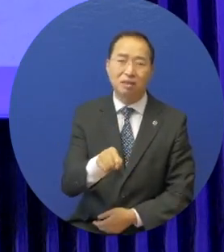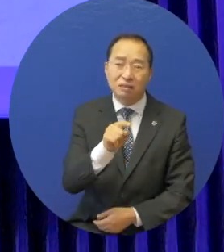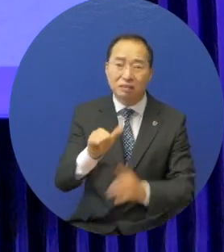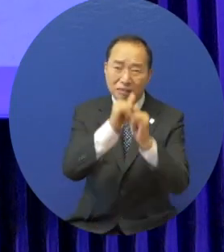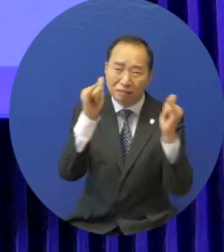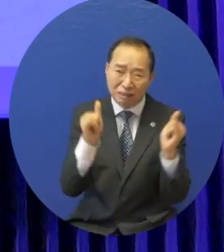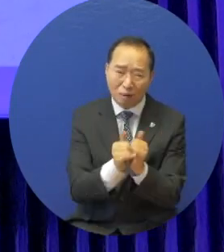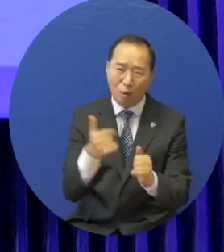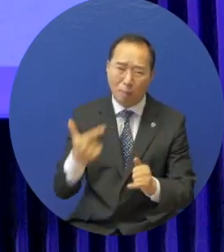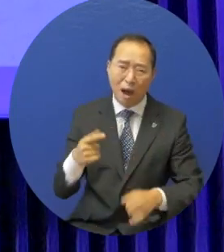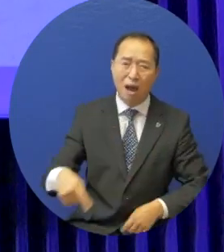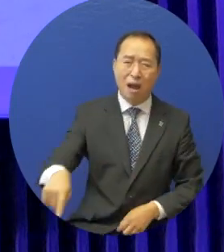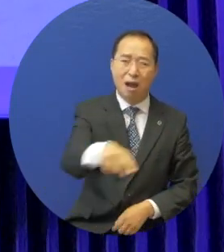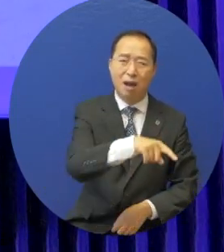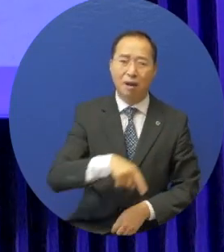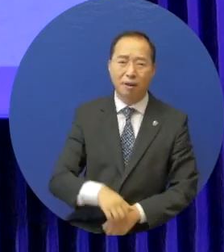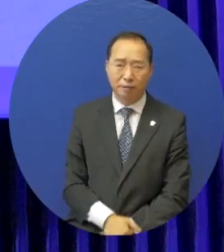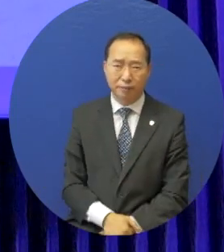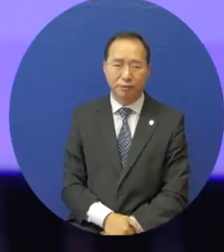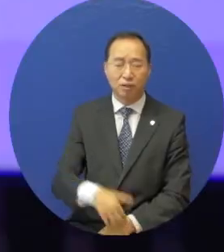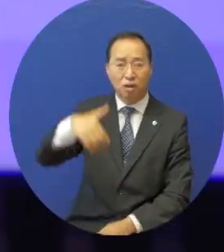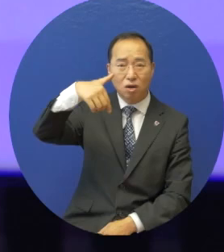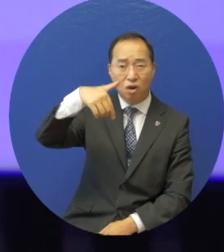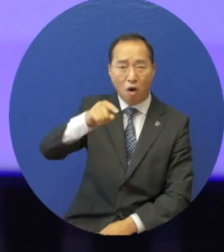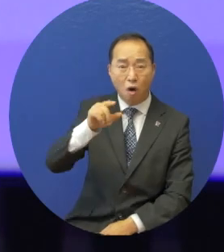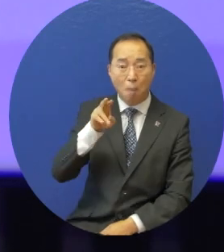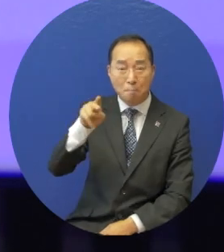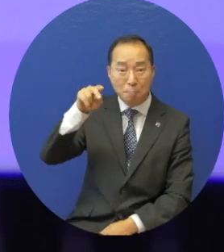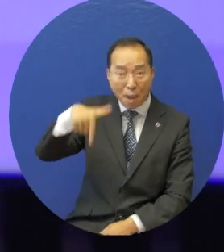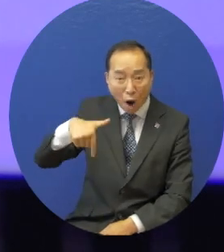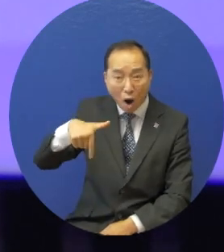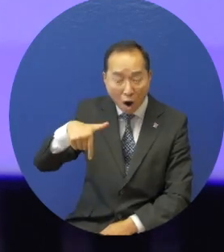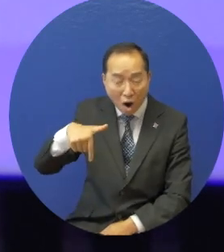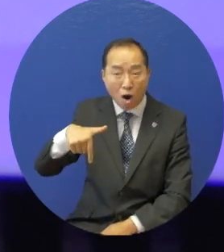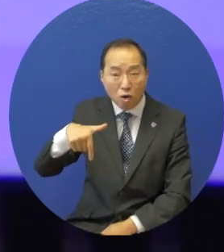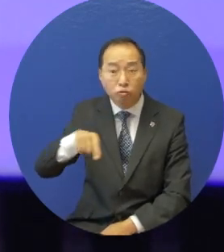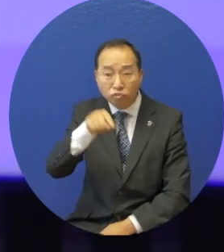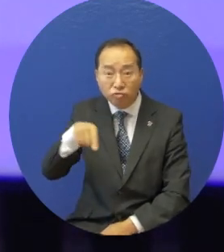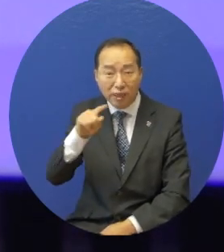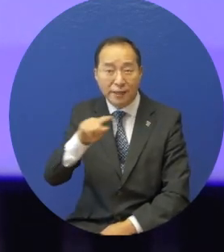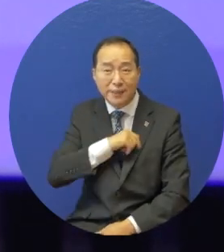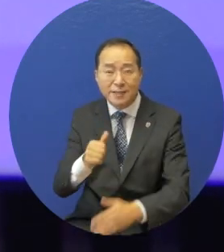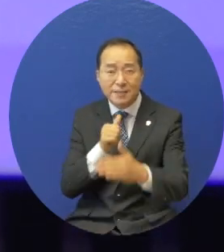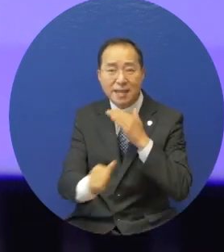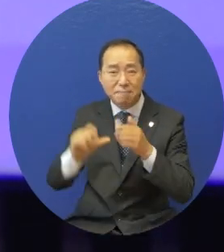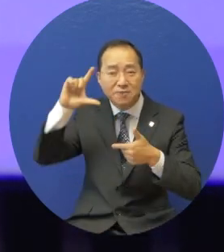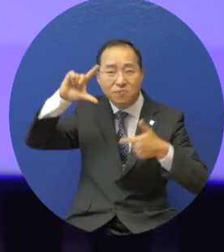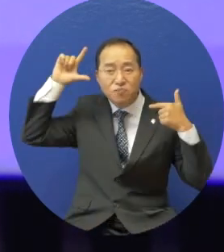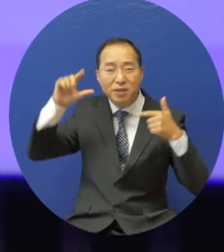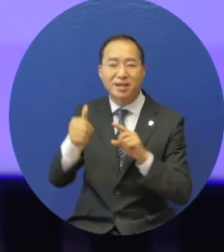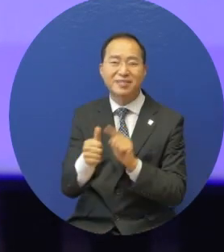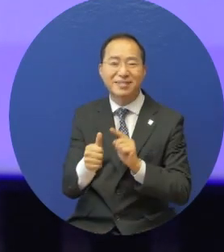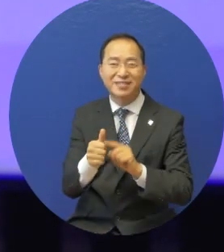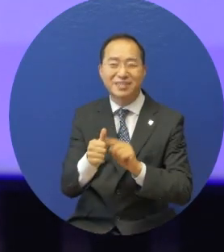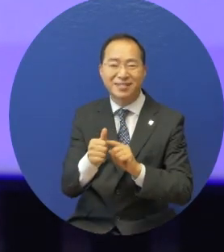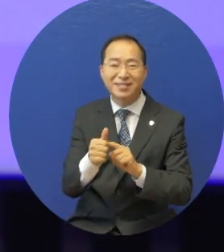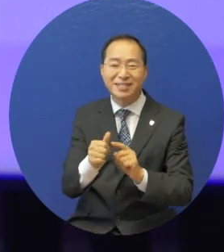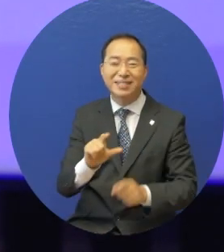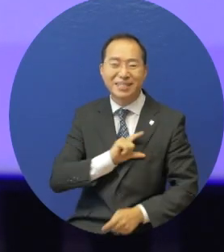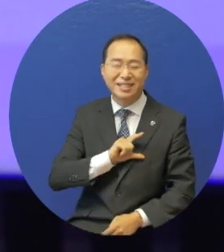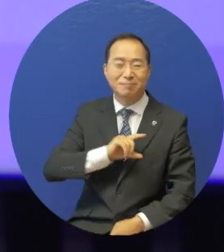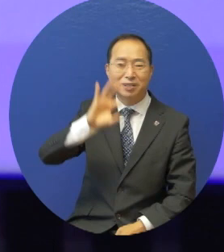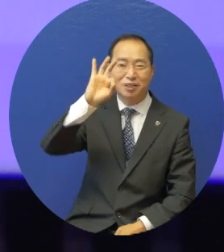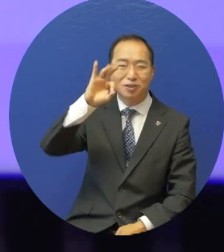어떤 만연되었던 그 어떤 전문가 집단입니다. 그 겁역 중에 가장 대표적인 18세기 때 아주 유명했던 분이 있어요.